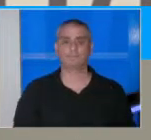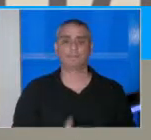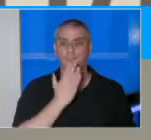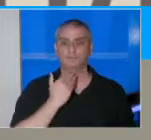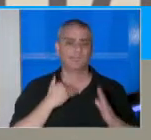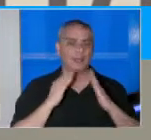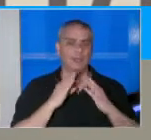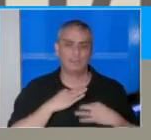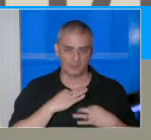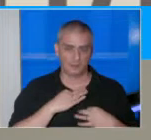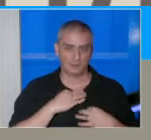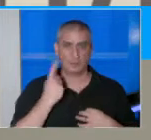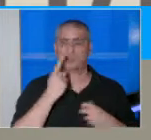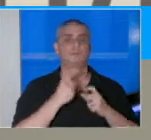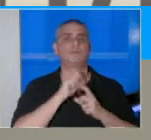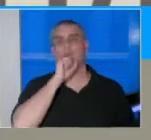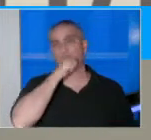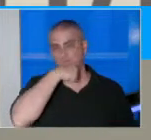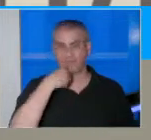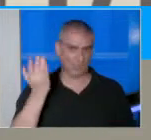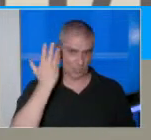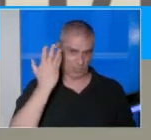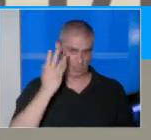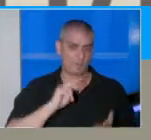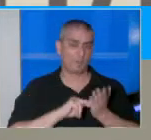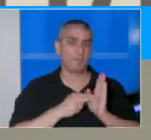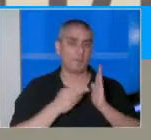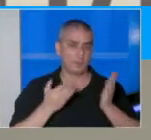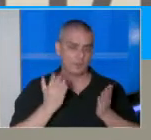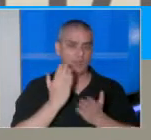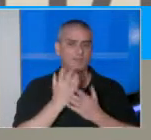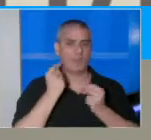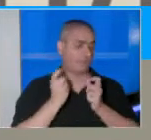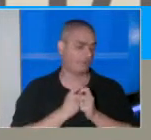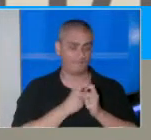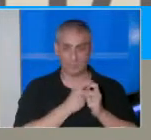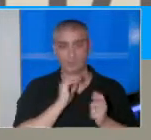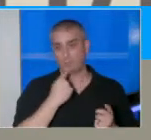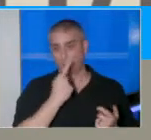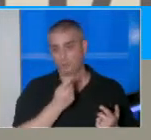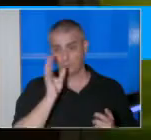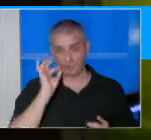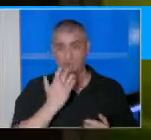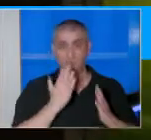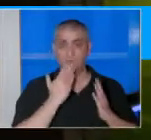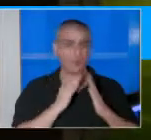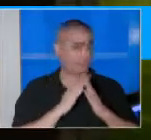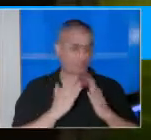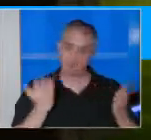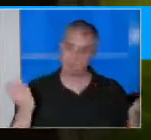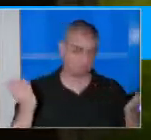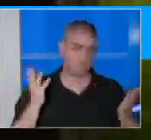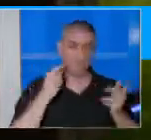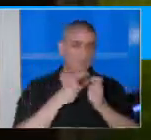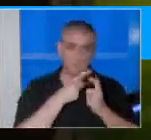ביתנו, אחת המפלגות הוותיקות בנוף הפוליטי, כבר יש הרבה מפלגות שקמו, אמרו שתתגאו בישראל ביתנו, וכבר